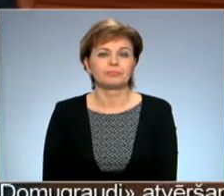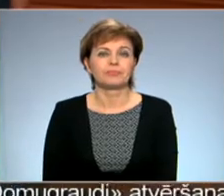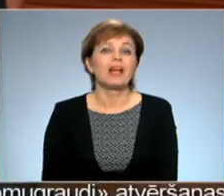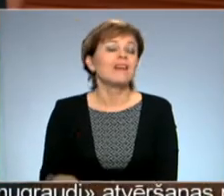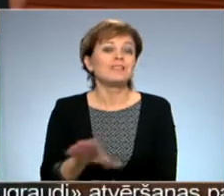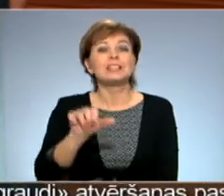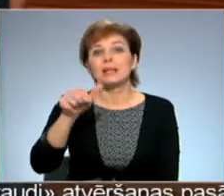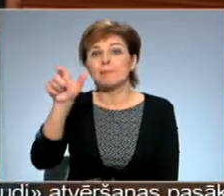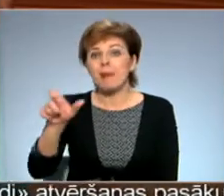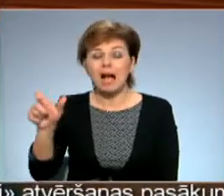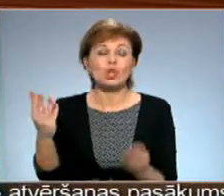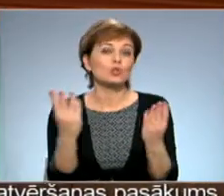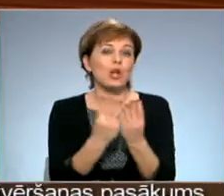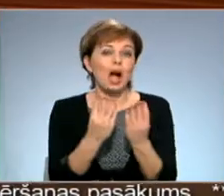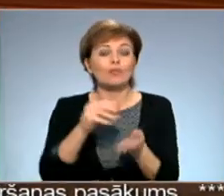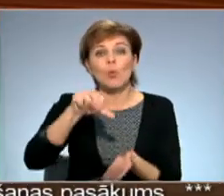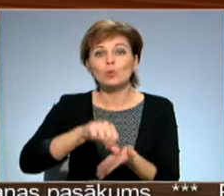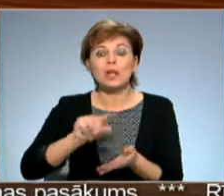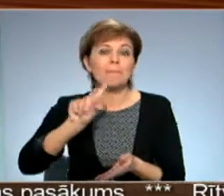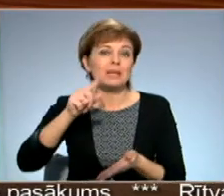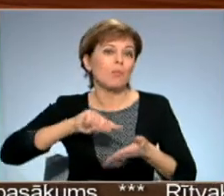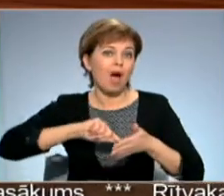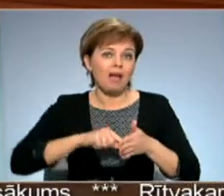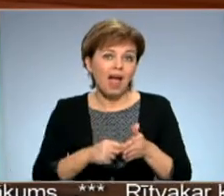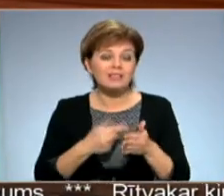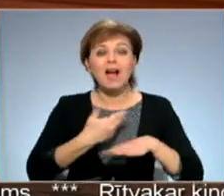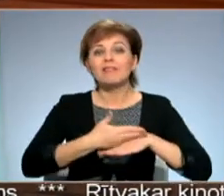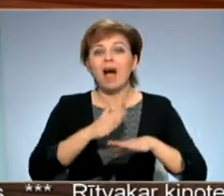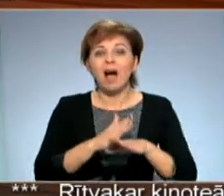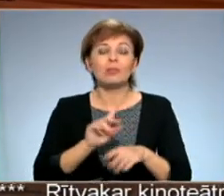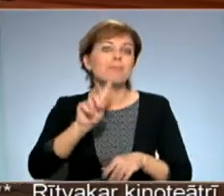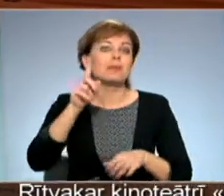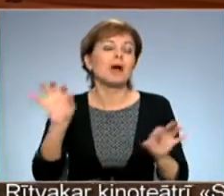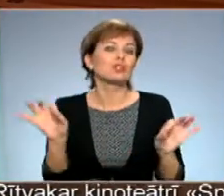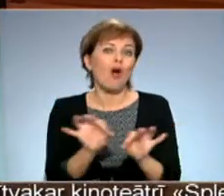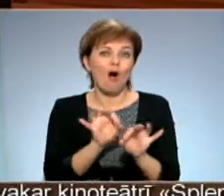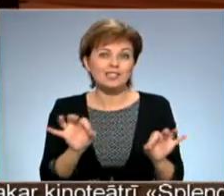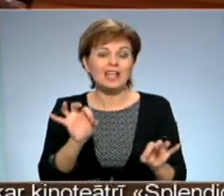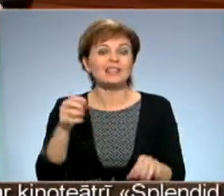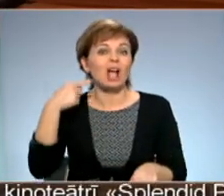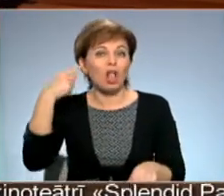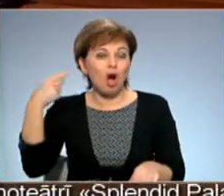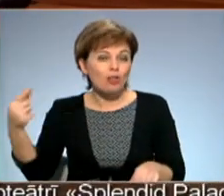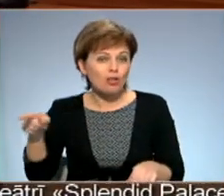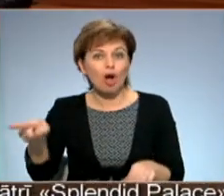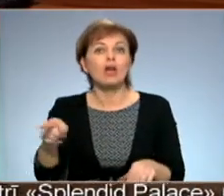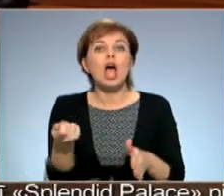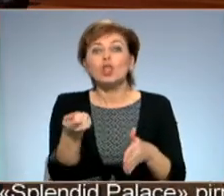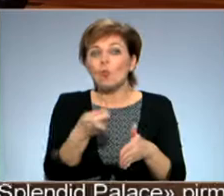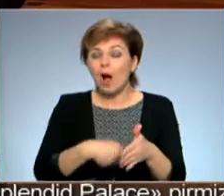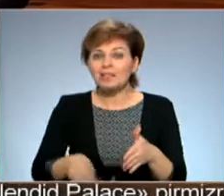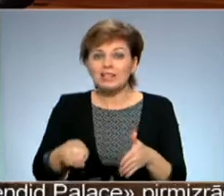Visi mākslinieki uz šīs skatuves uzstājas pirmo reizi. Lielākajai daļai šis ir arī pirmais koncerts Londonā. Pirmreizība arī koncertu